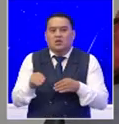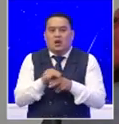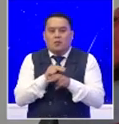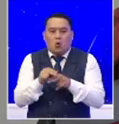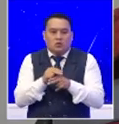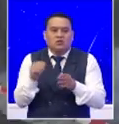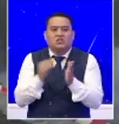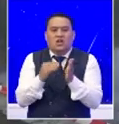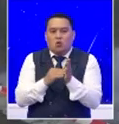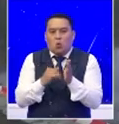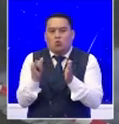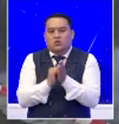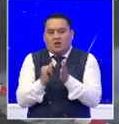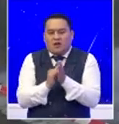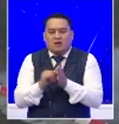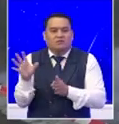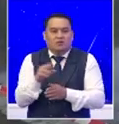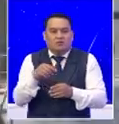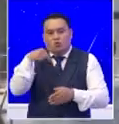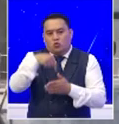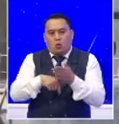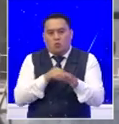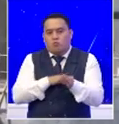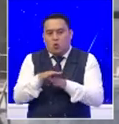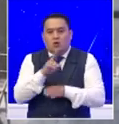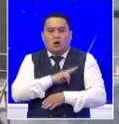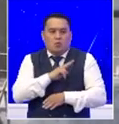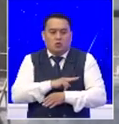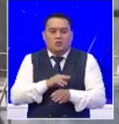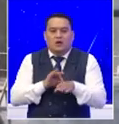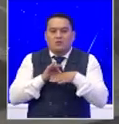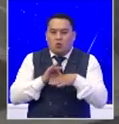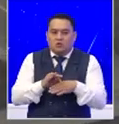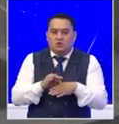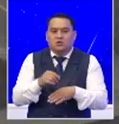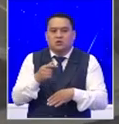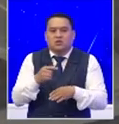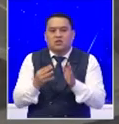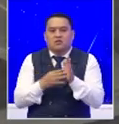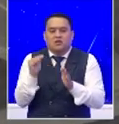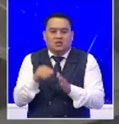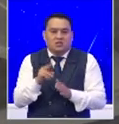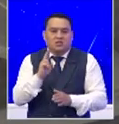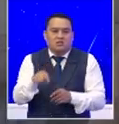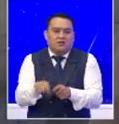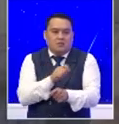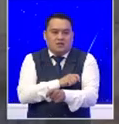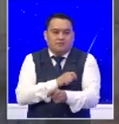винтажных стекол, установка фальцевой кровли. Внутри полным ходом идут фасадные и отделочные работы. Сам бассейн займет 9000 квадратных